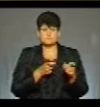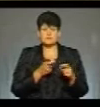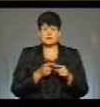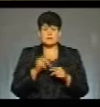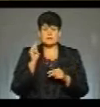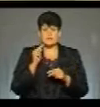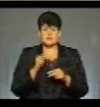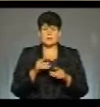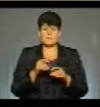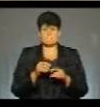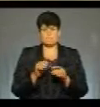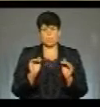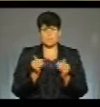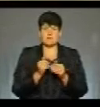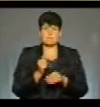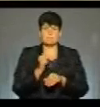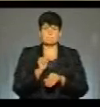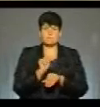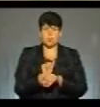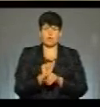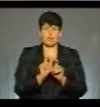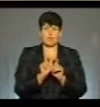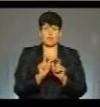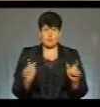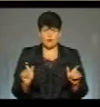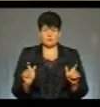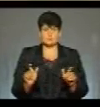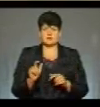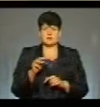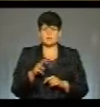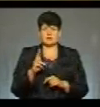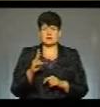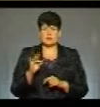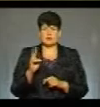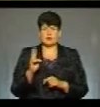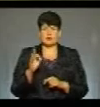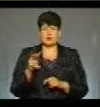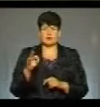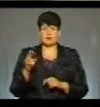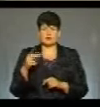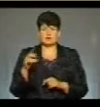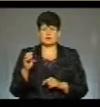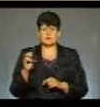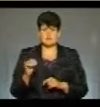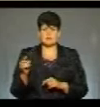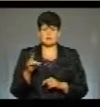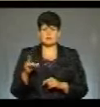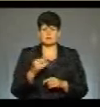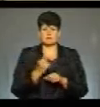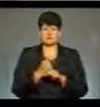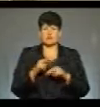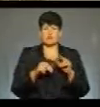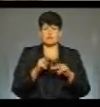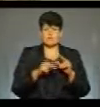точка, мобільний блокпост. На ній проходить навчання військовозобов'язаний Микола Карпінський з села Колодне з Барайського району. Чоловік працює